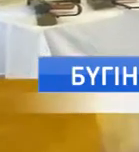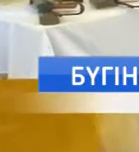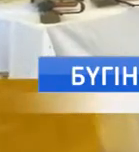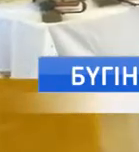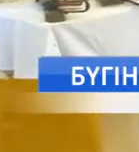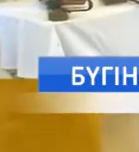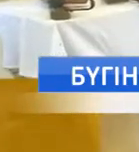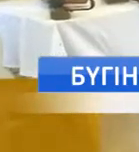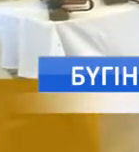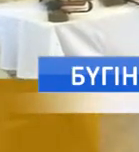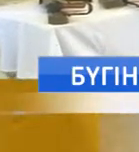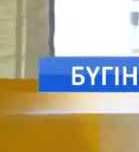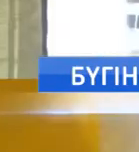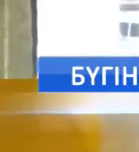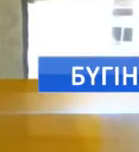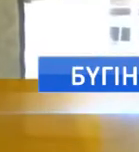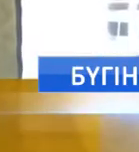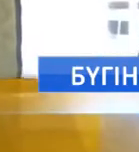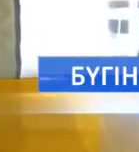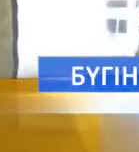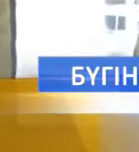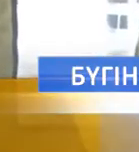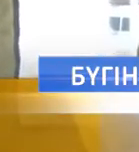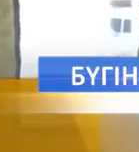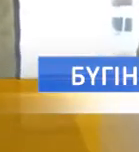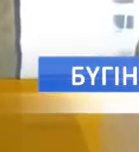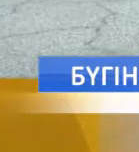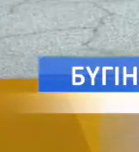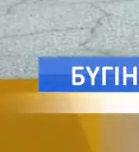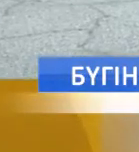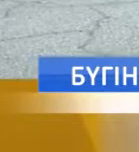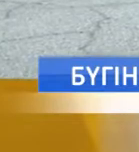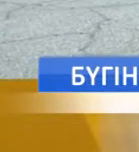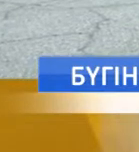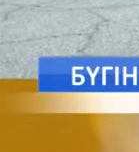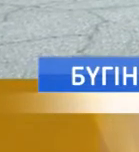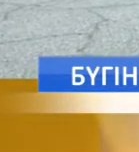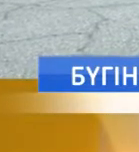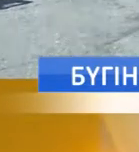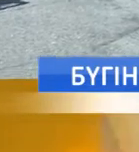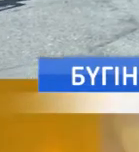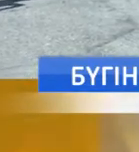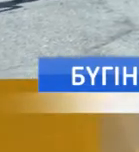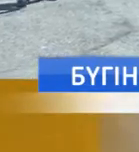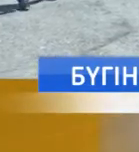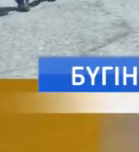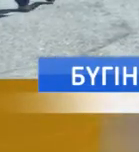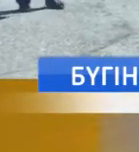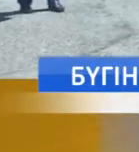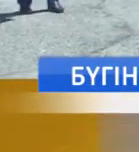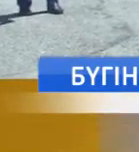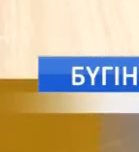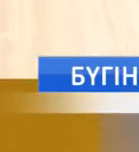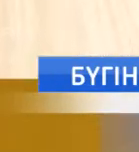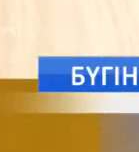Бала өміріне төнген қауіптің бетін қайтарған арнайы жасақ жауынгерлеріне құрмет. Өңір басшысы облыстық ішкі істер департаментінің оқу-жаттығу орталығына